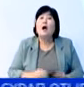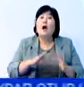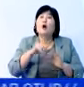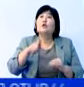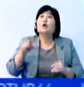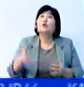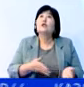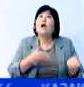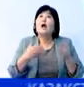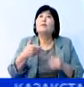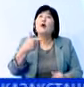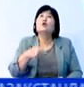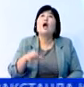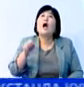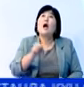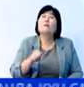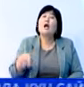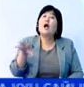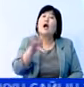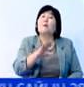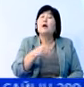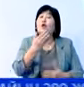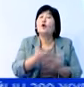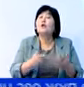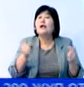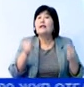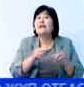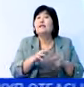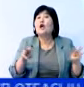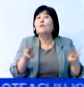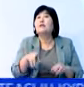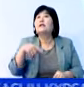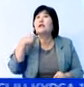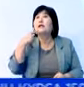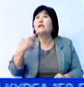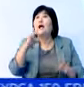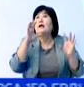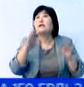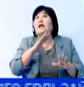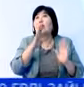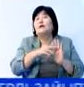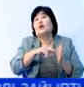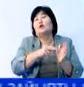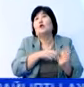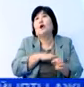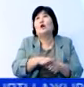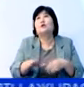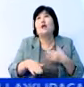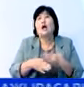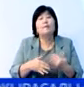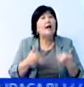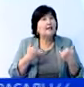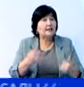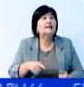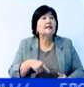тұрғындарын қабылдаған Гүлшара Әбдіқалықова барлық ұсыныстарды тиісті министрлікке жеткізіп, заң аясында жүзеге асырылуына ықпал ететінін